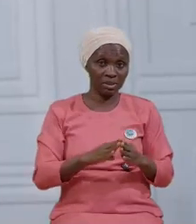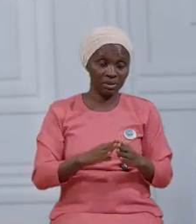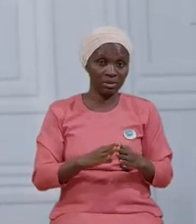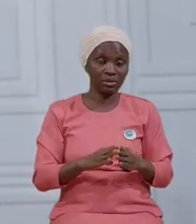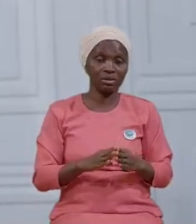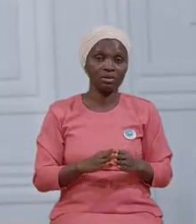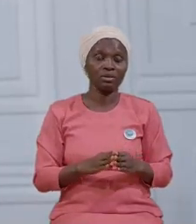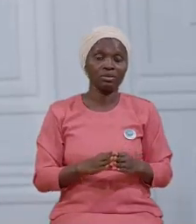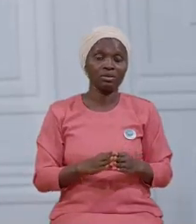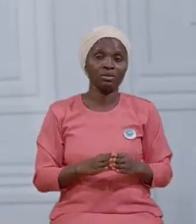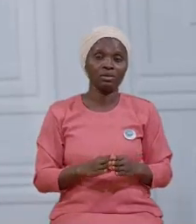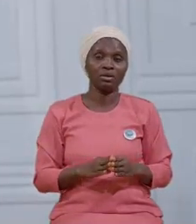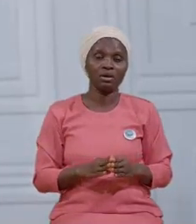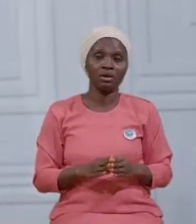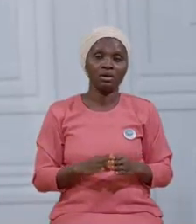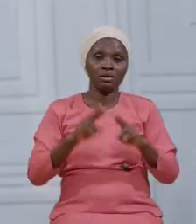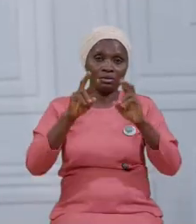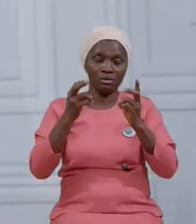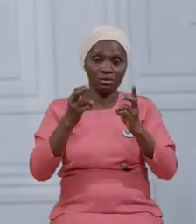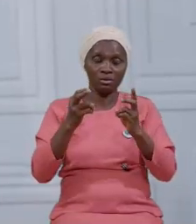Pour ceux qui ont donné leur vie à Jésus,